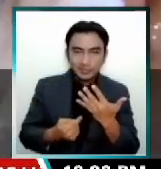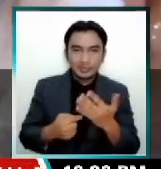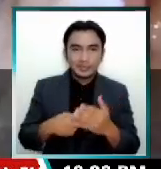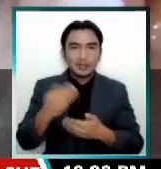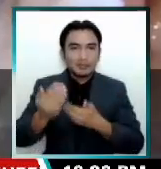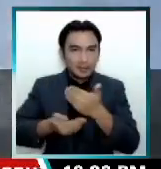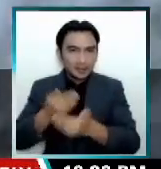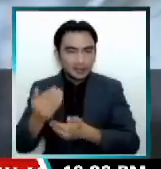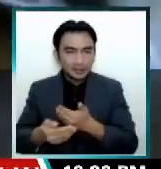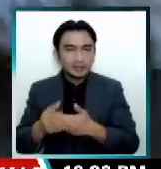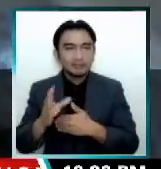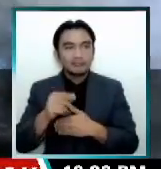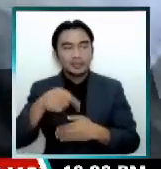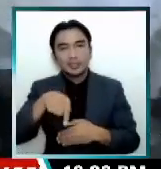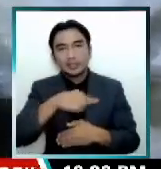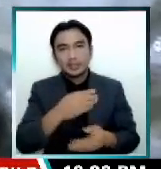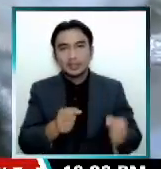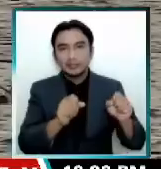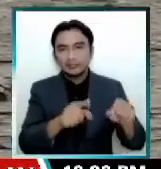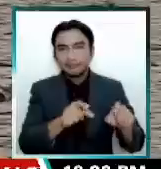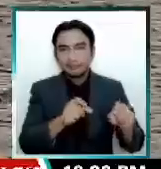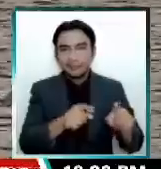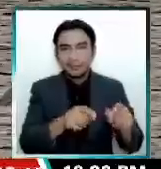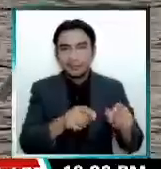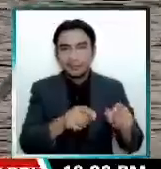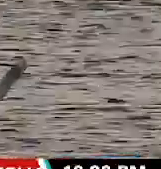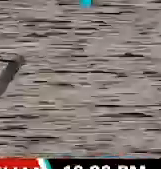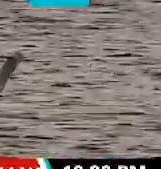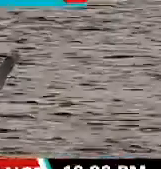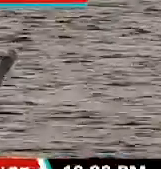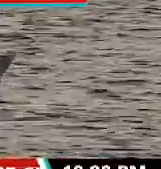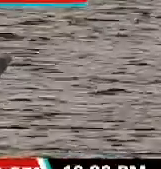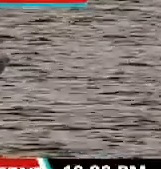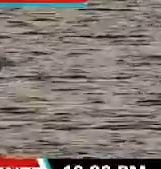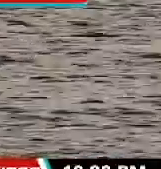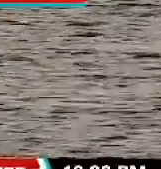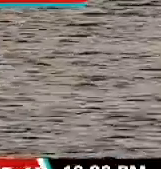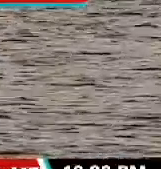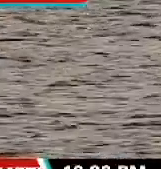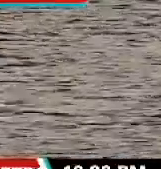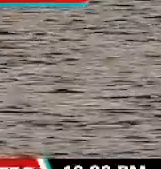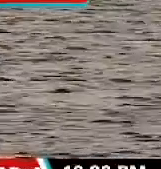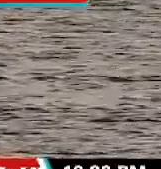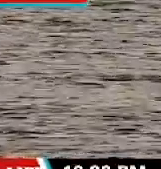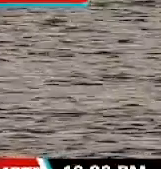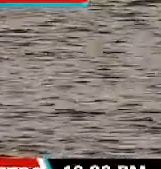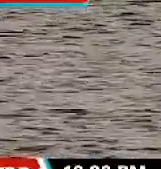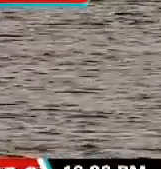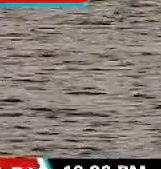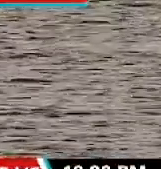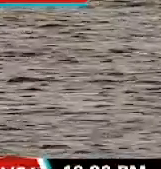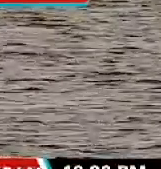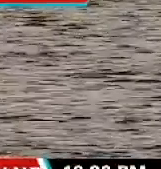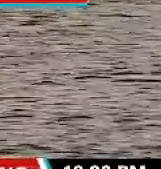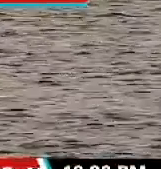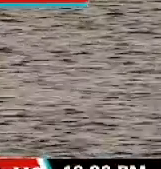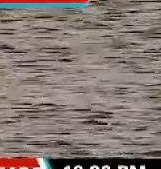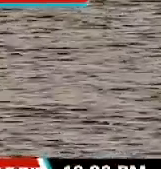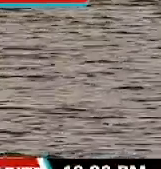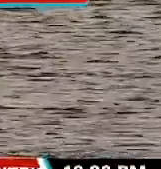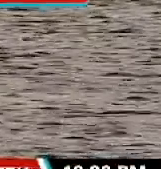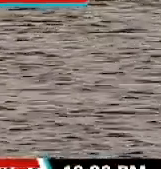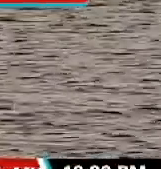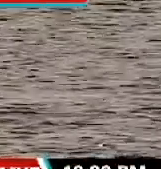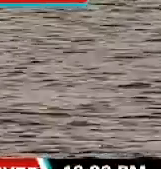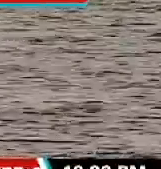buyers gaya ng restaurants at hotels. Sabi naman ng National Fisheries and Aquatic Resources Management Council, ang dapat natutukan